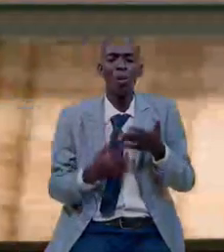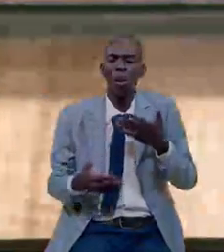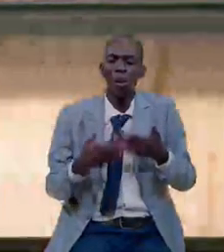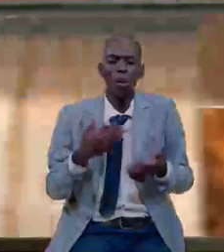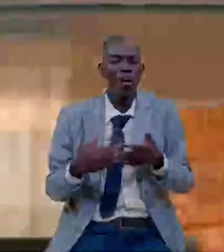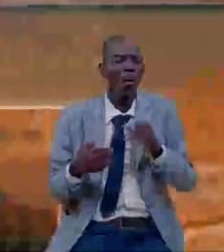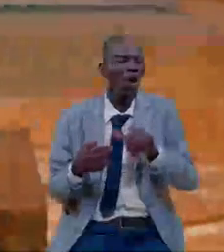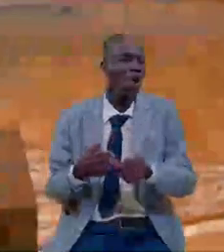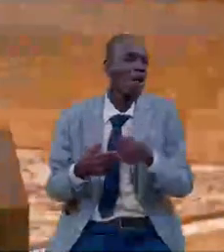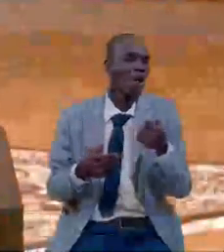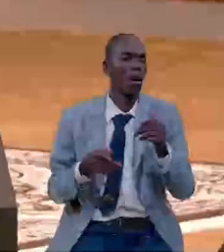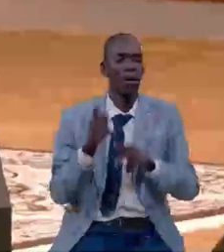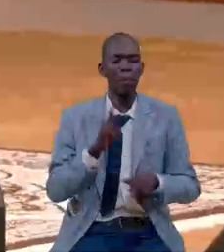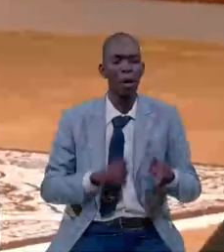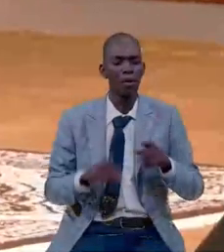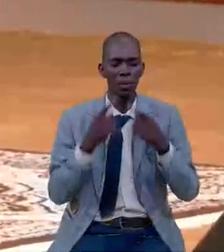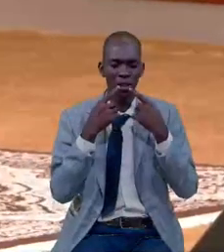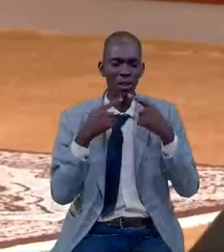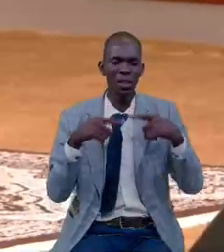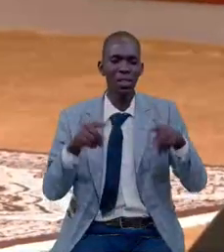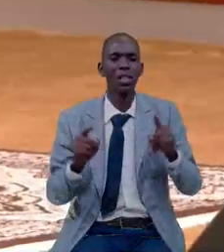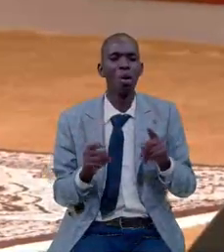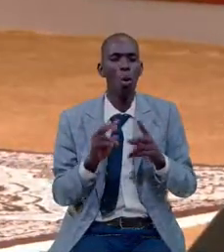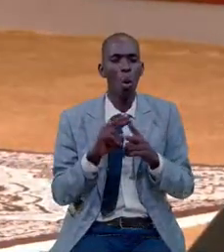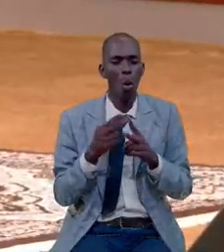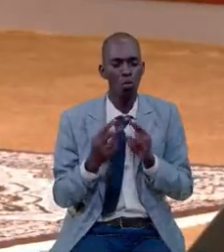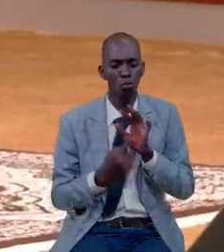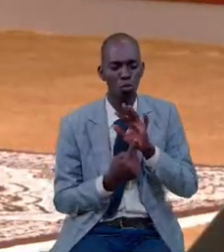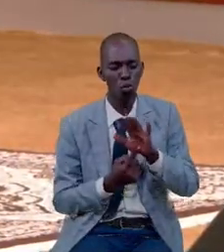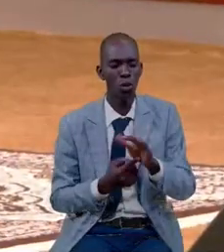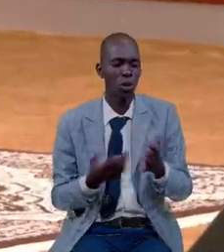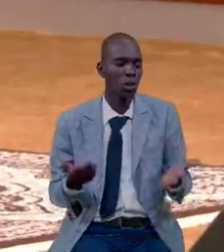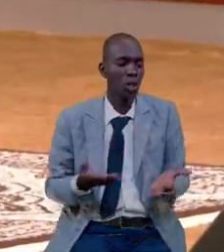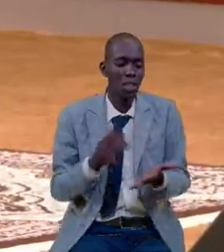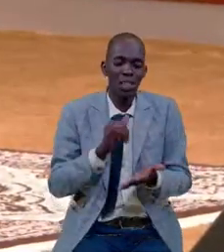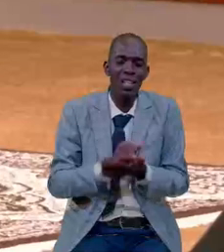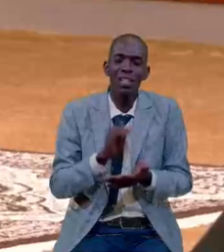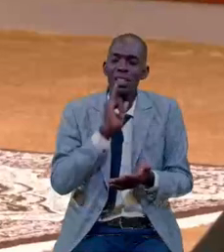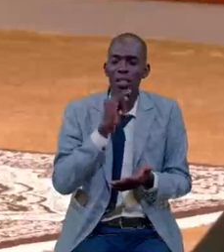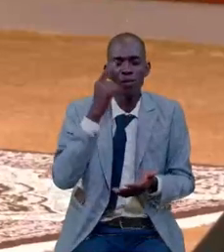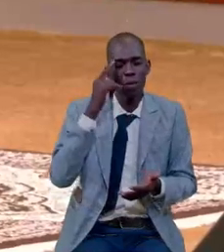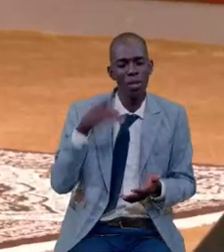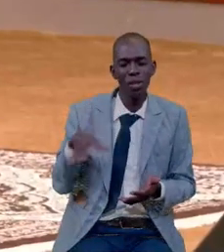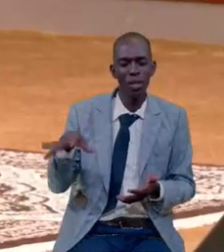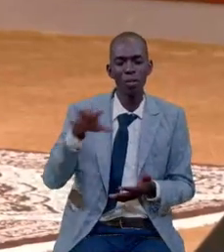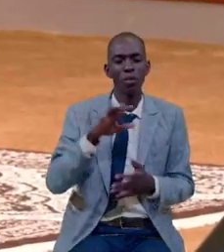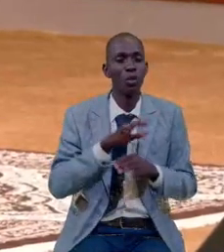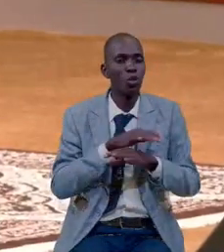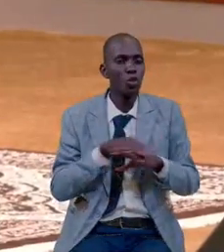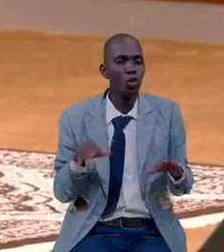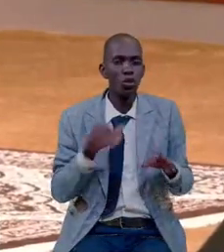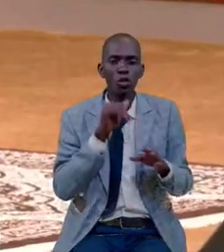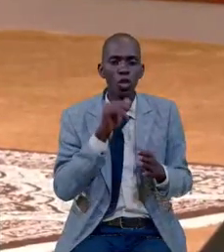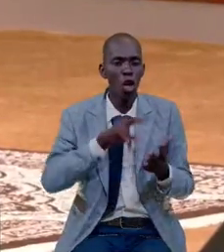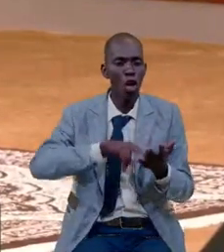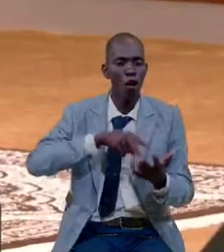soit ce que les autres déclarent ou démontrent. C'est eux. Alors, il ne faut pas